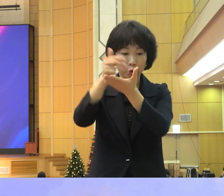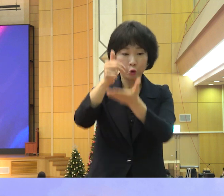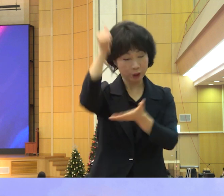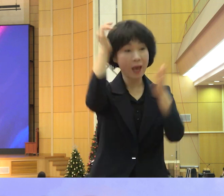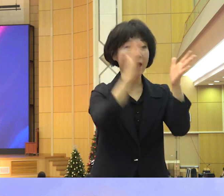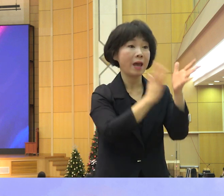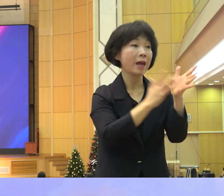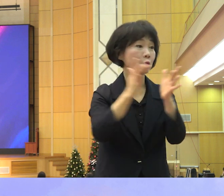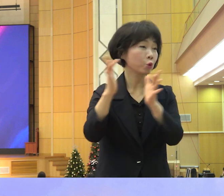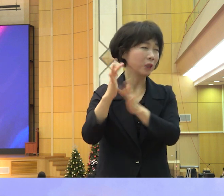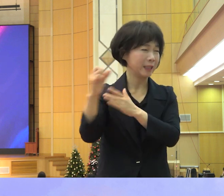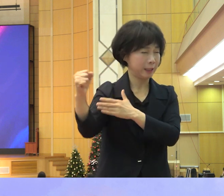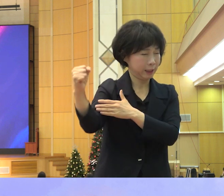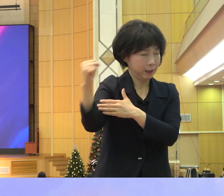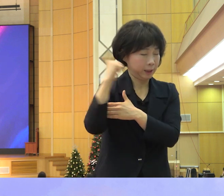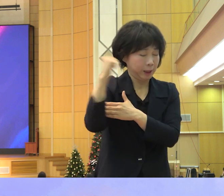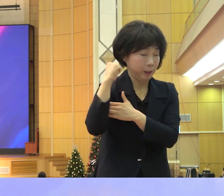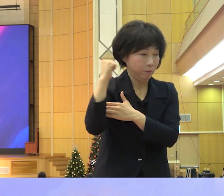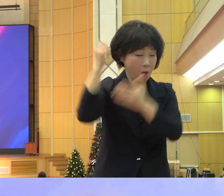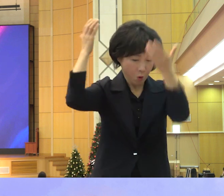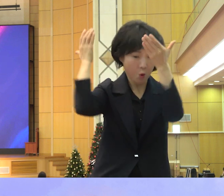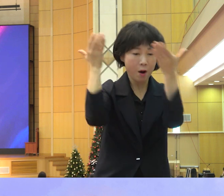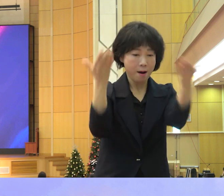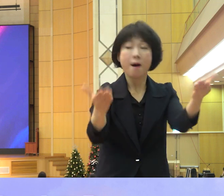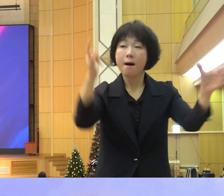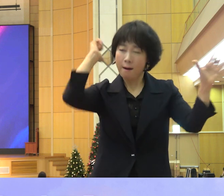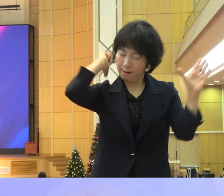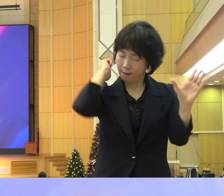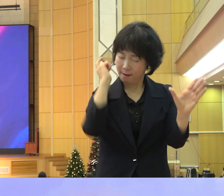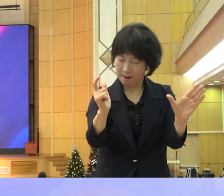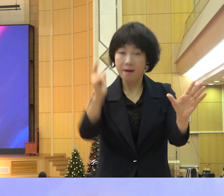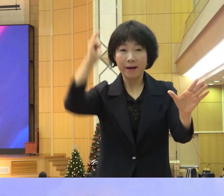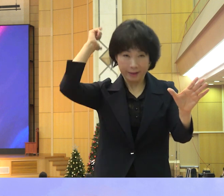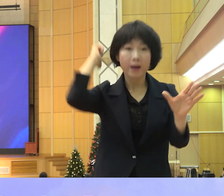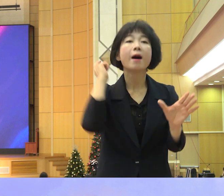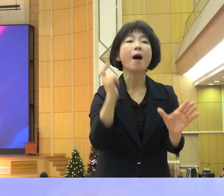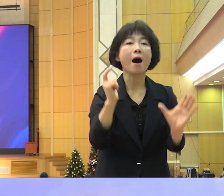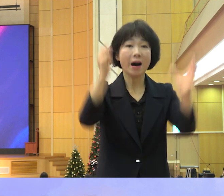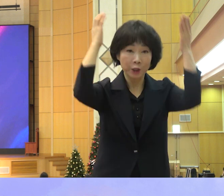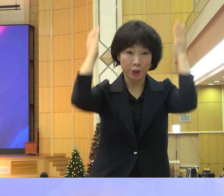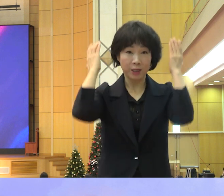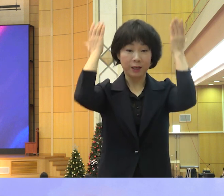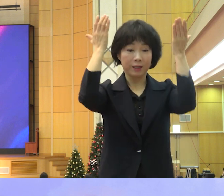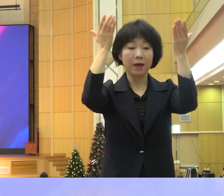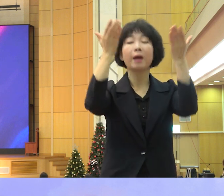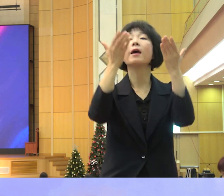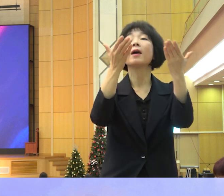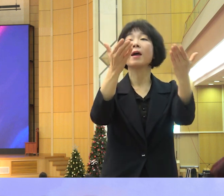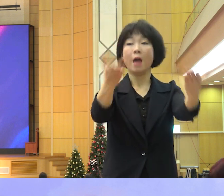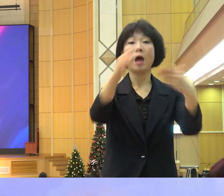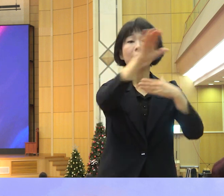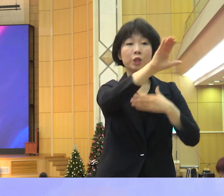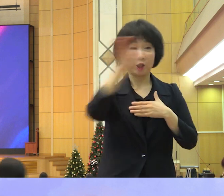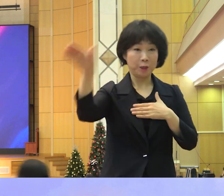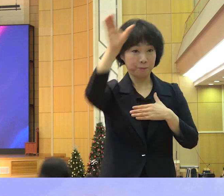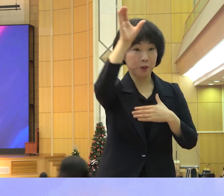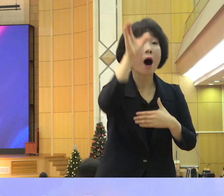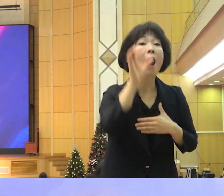따라갈지니 주 예수 힘을 주사 강하게 하시.